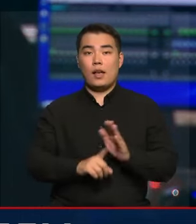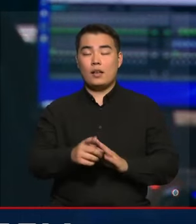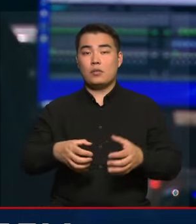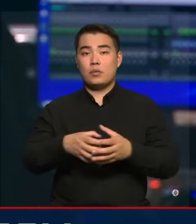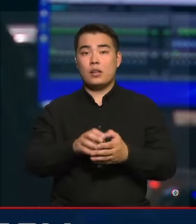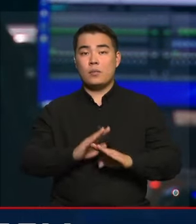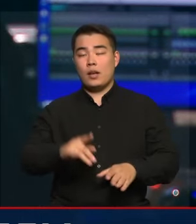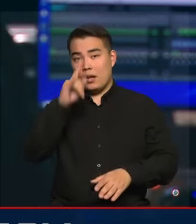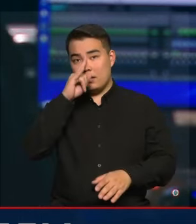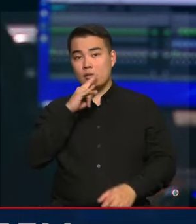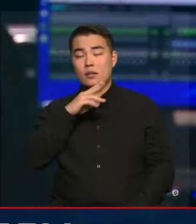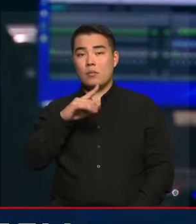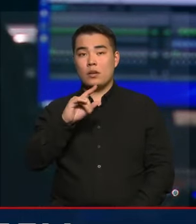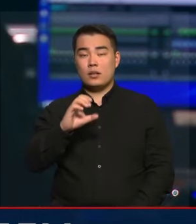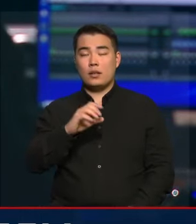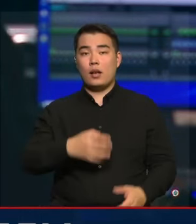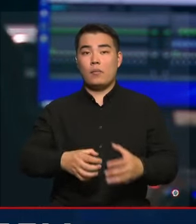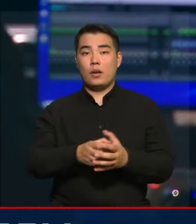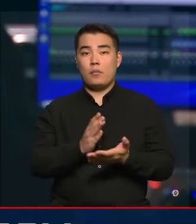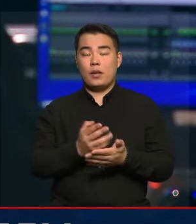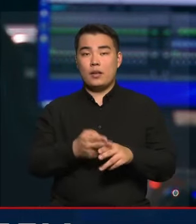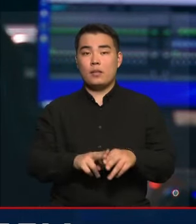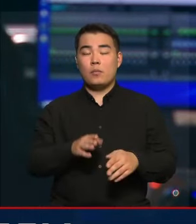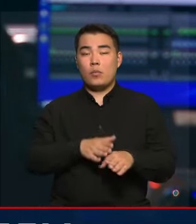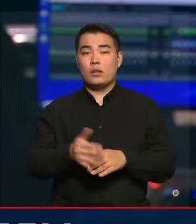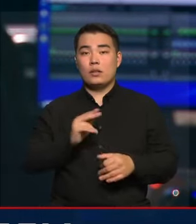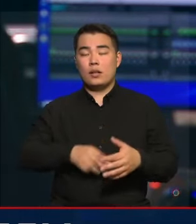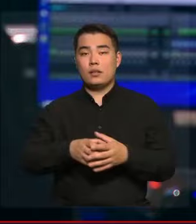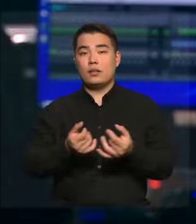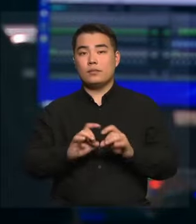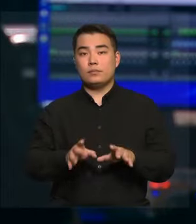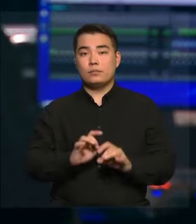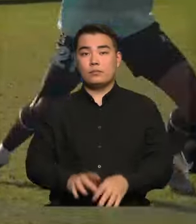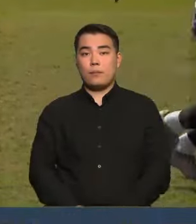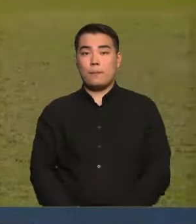емес Қазақмыс компаниясының командасы. Толығырақ әріптесім айтып берсін.